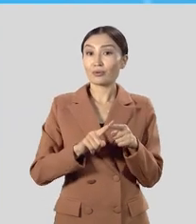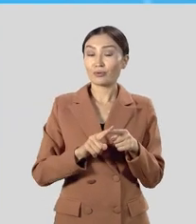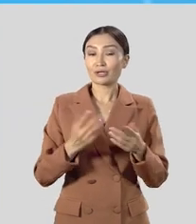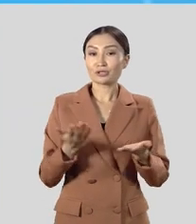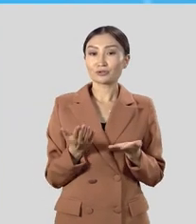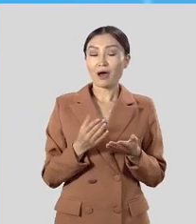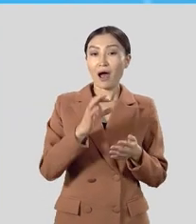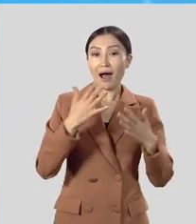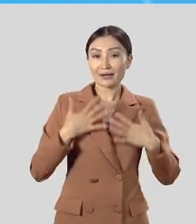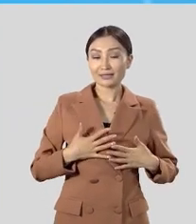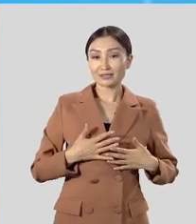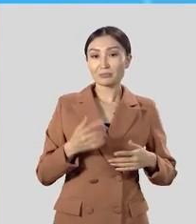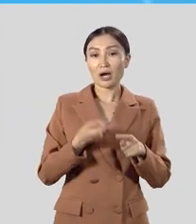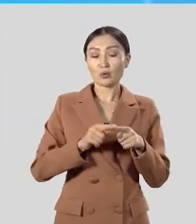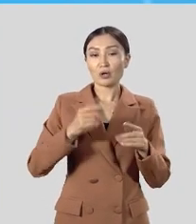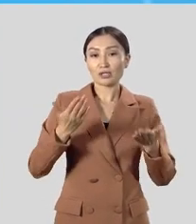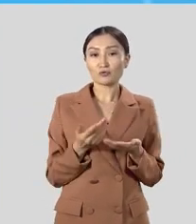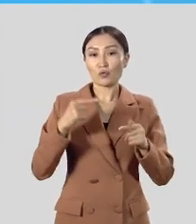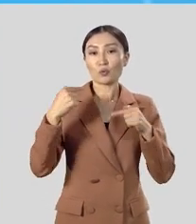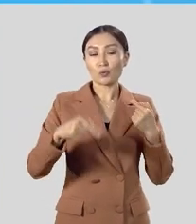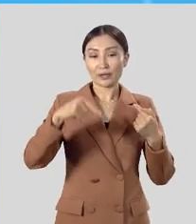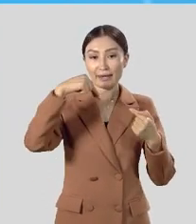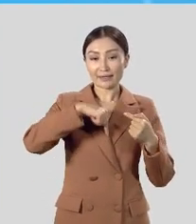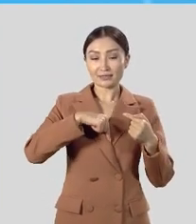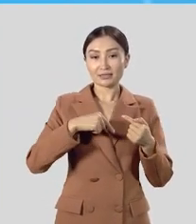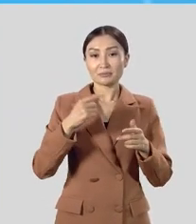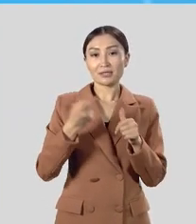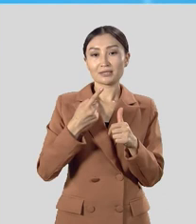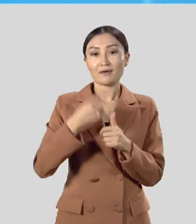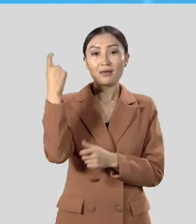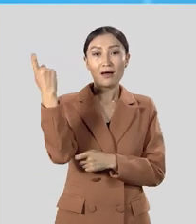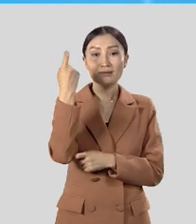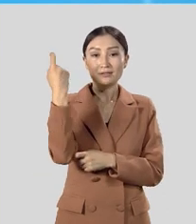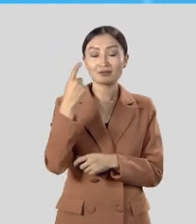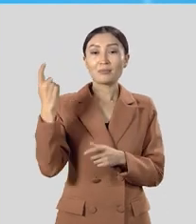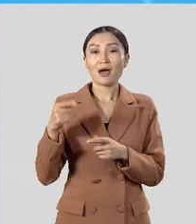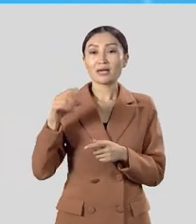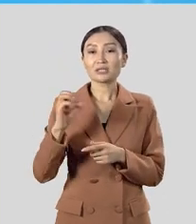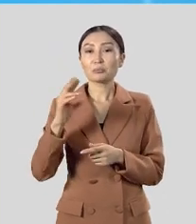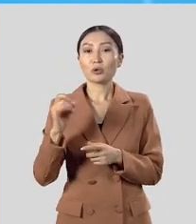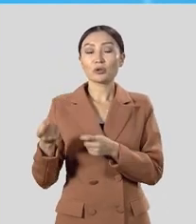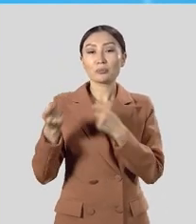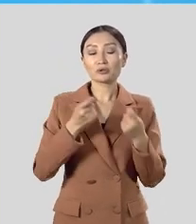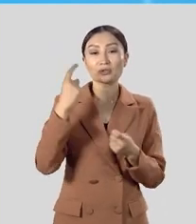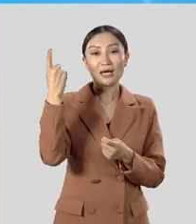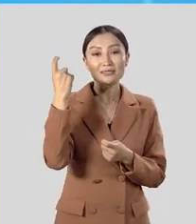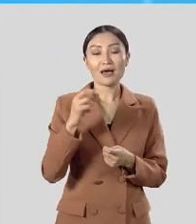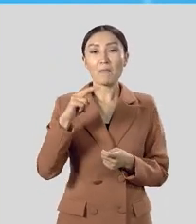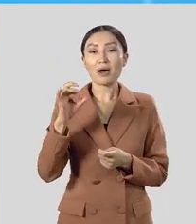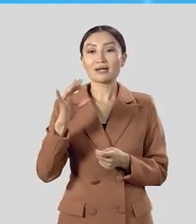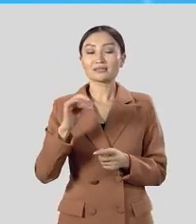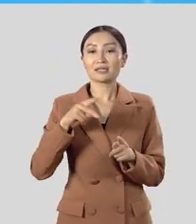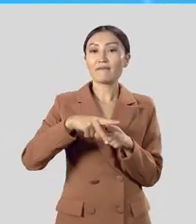обитают другие организмы, называют хозяином. Симбионты приносят хозяину пользу. Паразиты